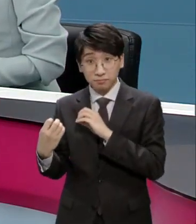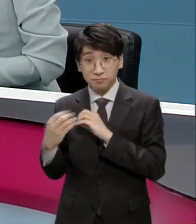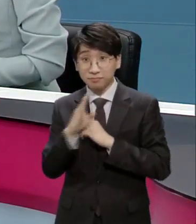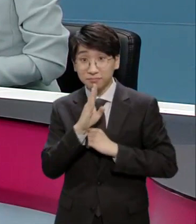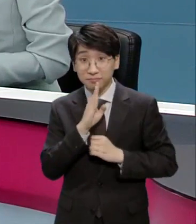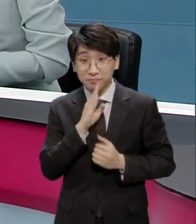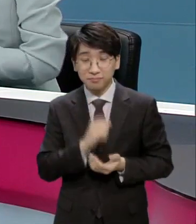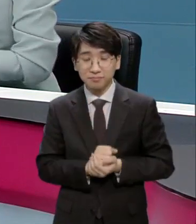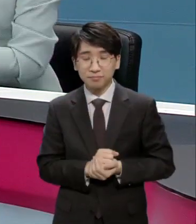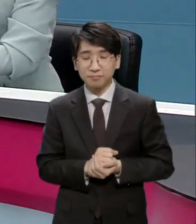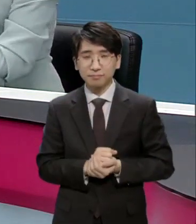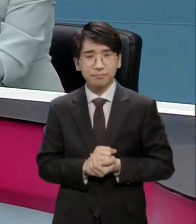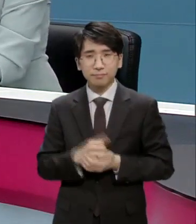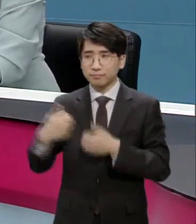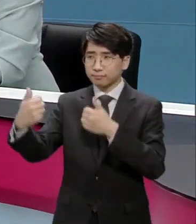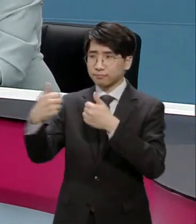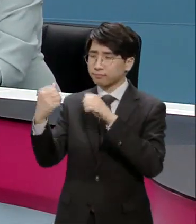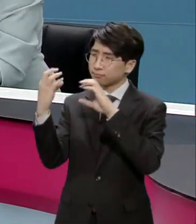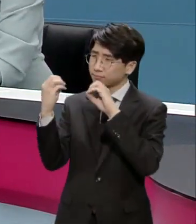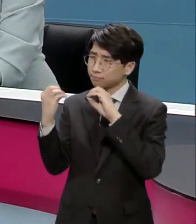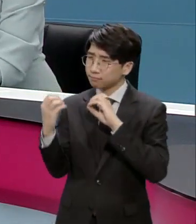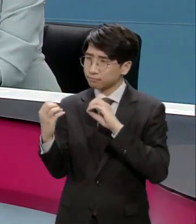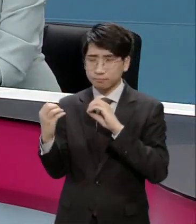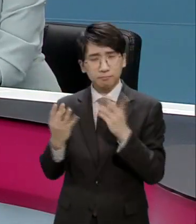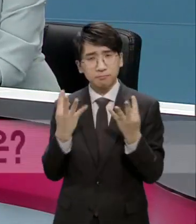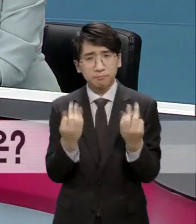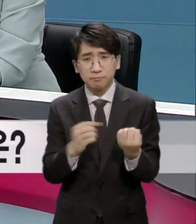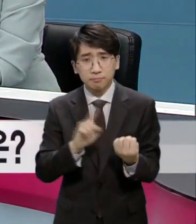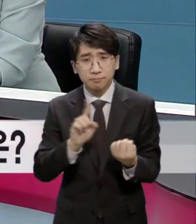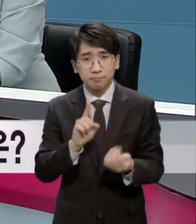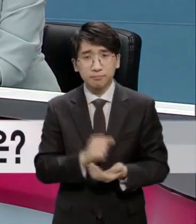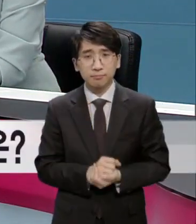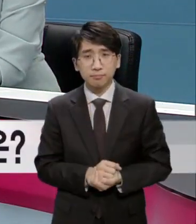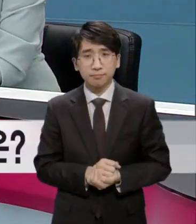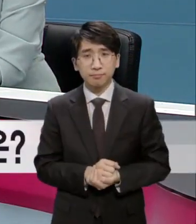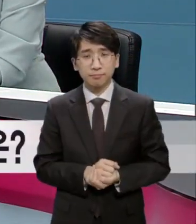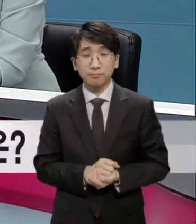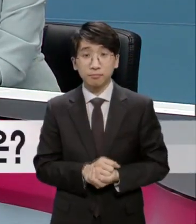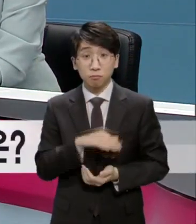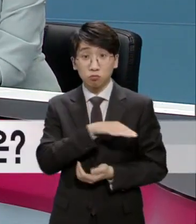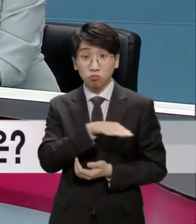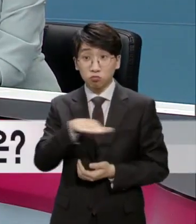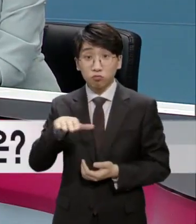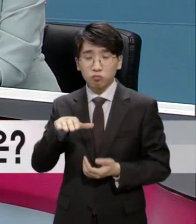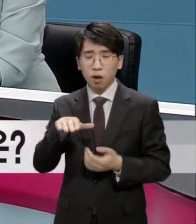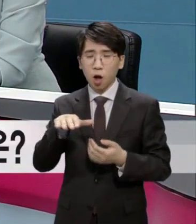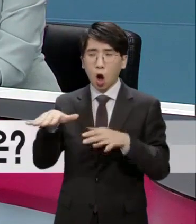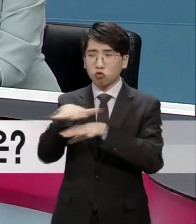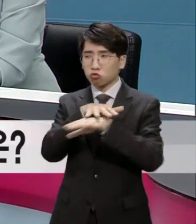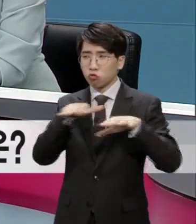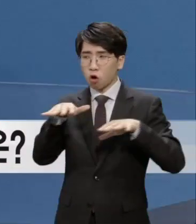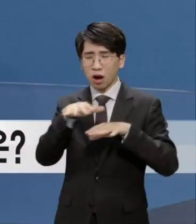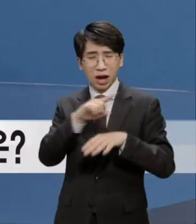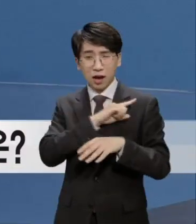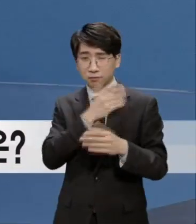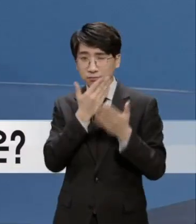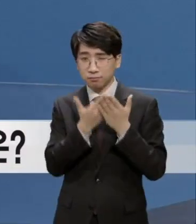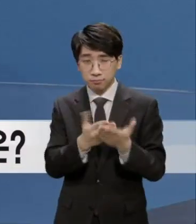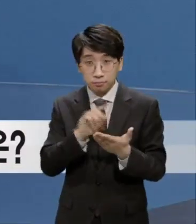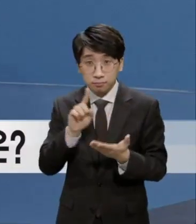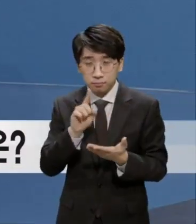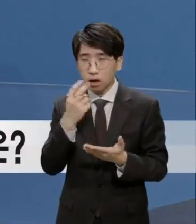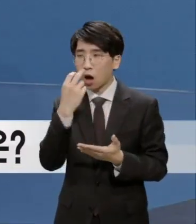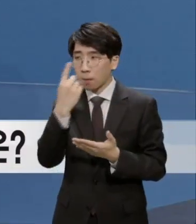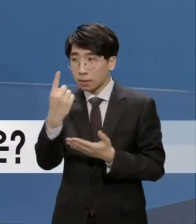하신 것 같은데 네. 주로 어떤 이야기 가장 많이 나오나요? 저희가 모임을 운영하는 가장 큰 목적 중 하나는 노동자인 경비